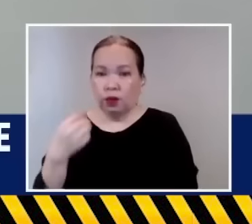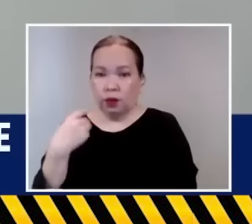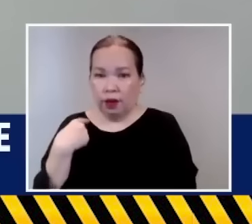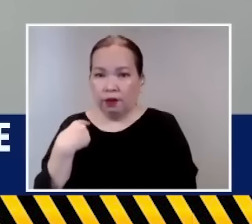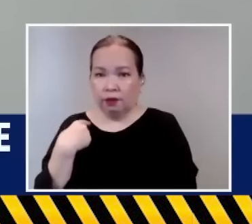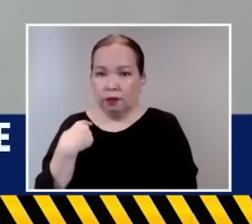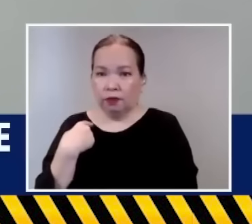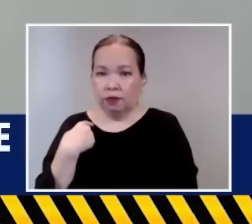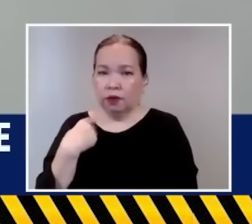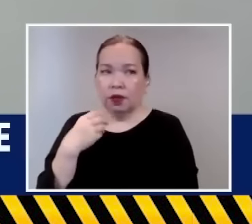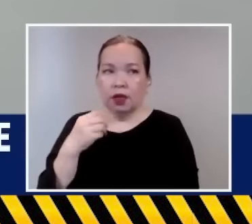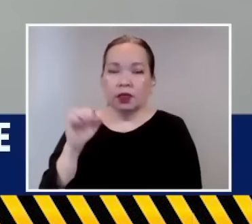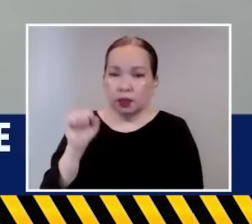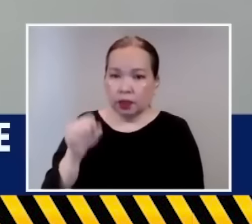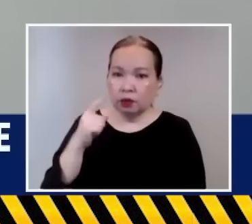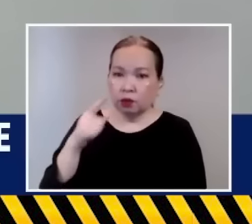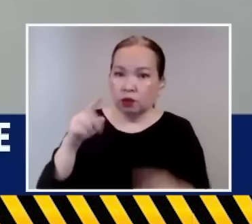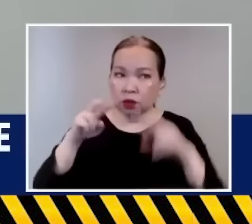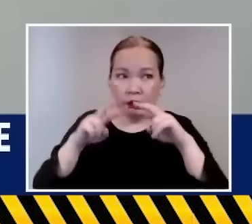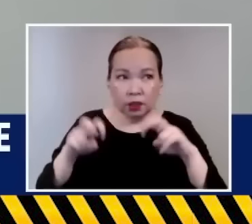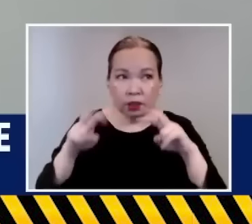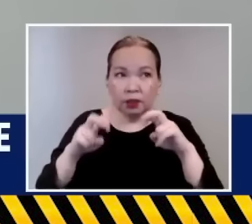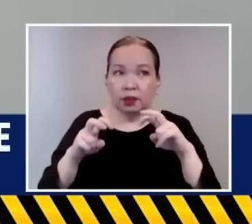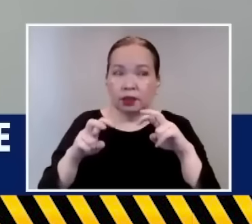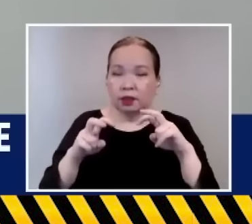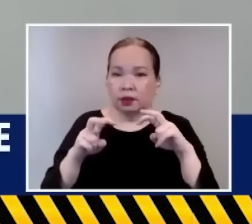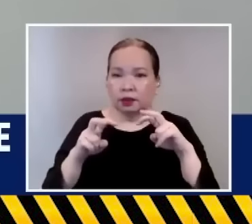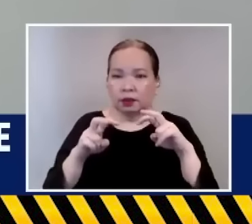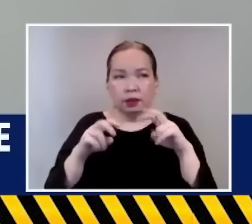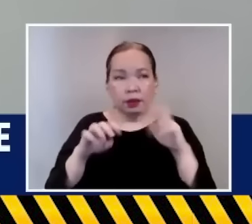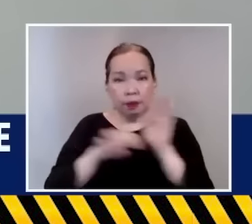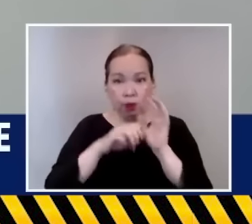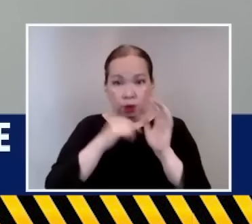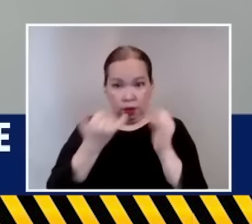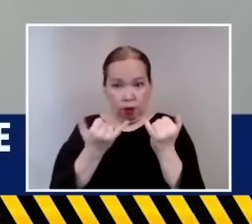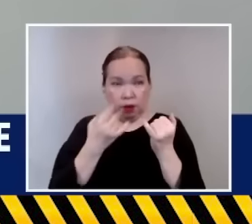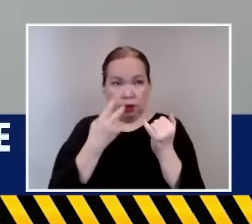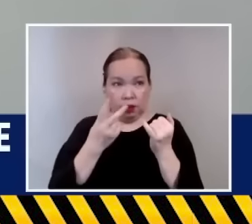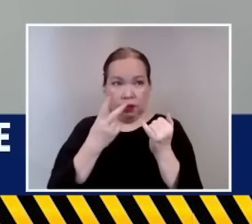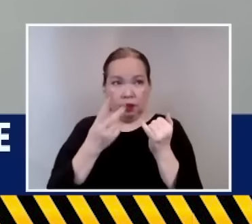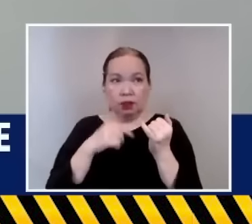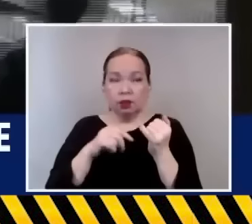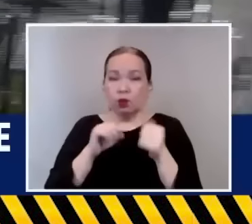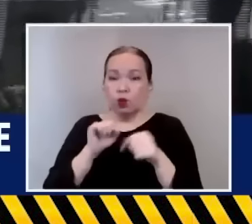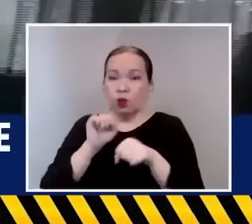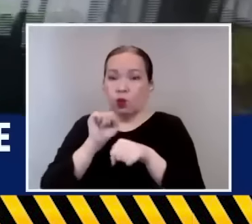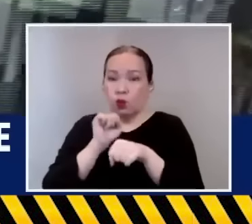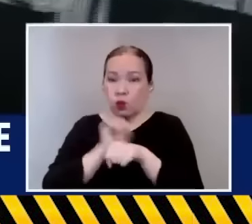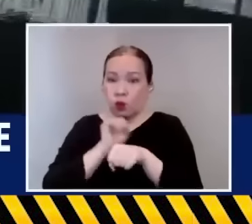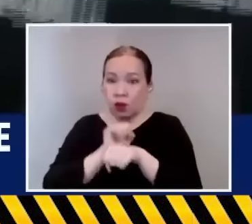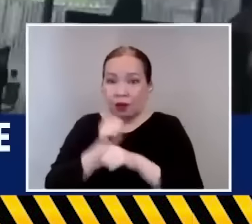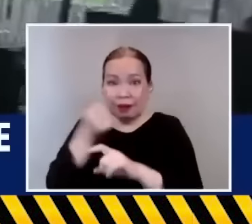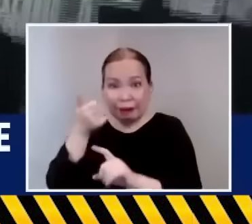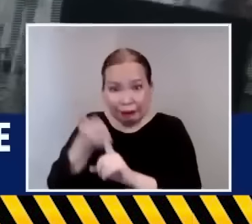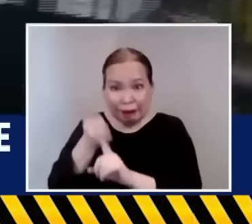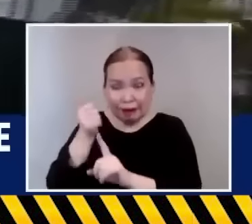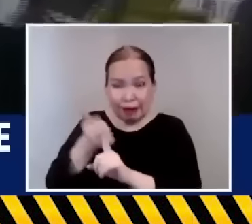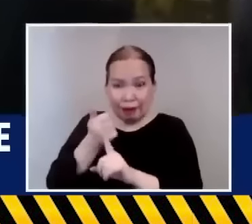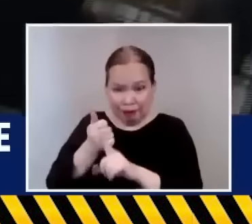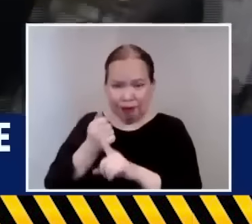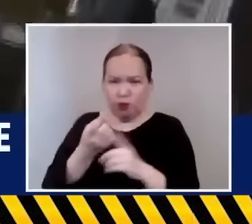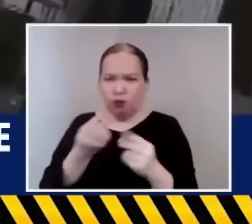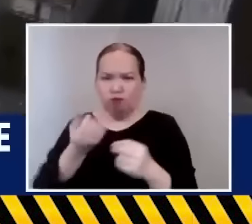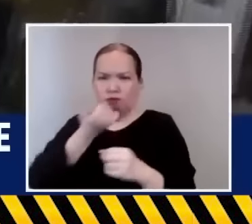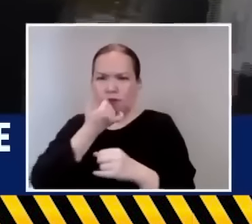ito, magkapag-imbestiga sila at makita nila na katulad nito, empleyado pala nila ang gumagawa ng kalokohan. Tiniyak naman ng